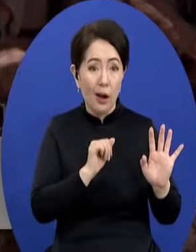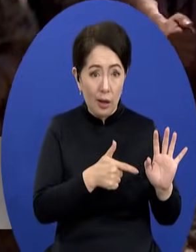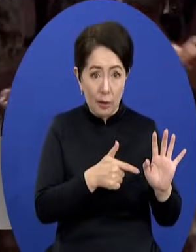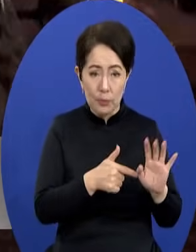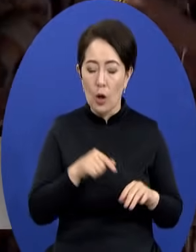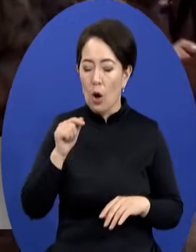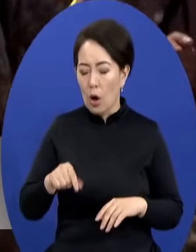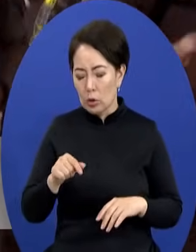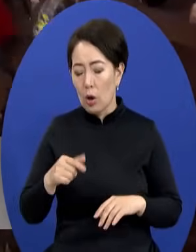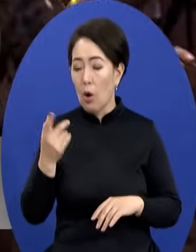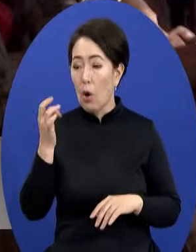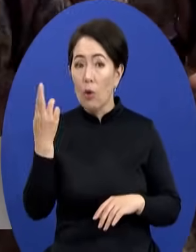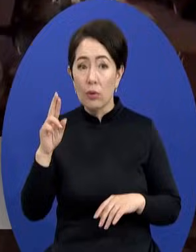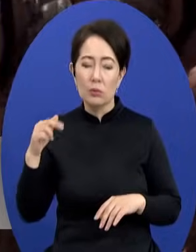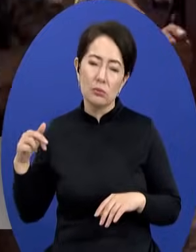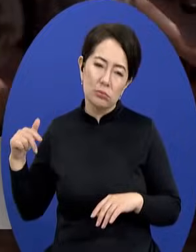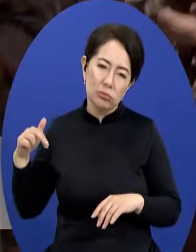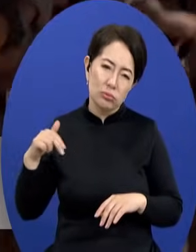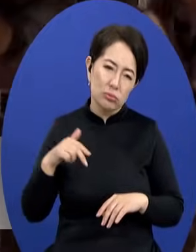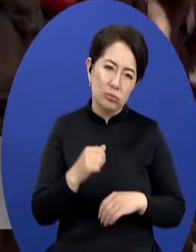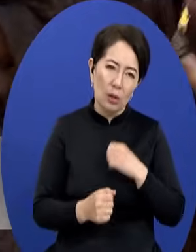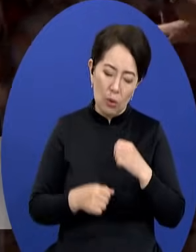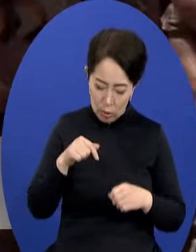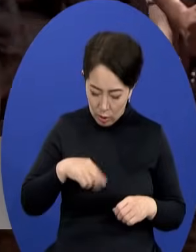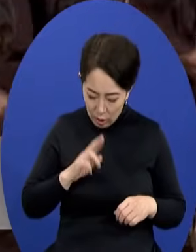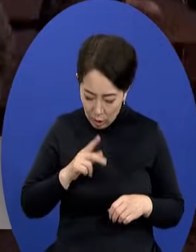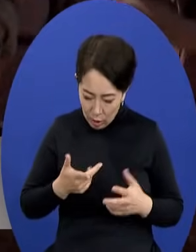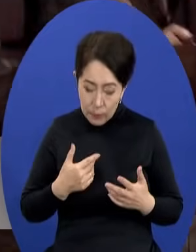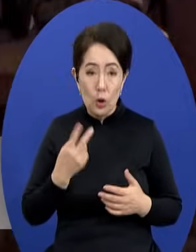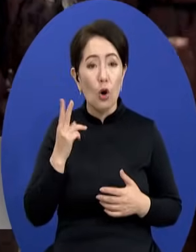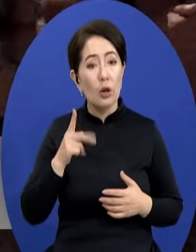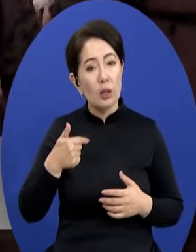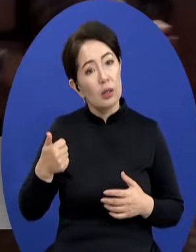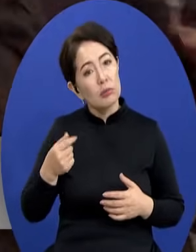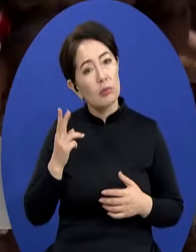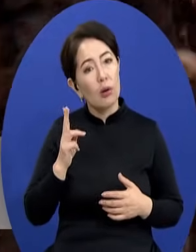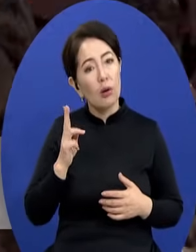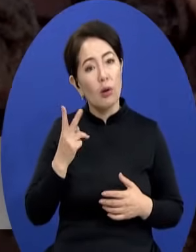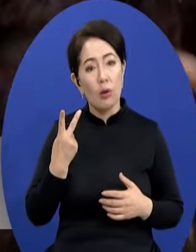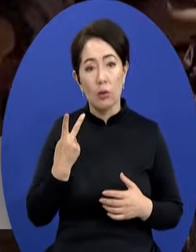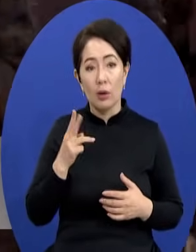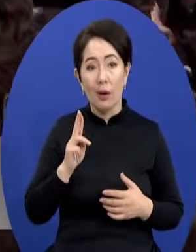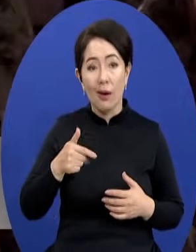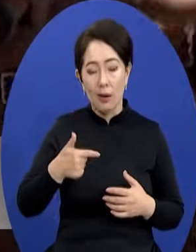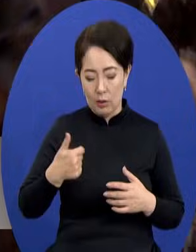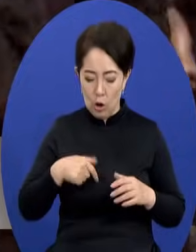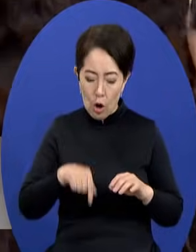өнөөдөр 33 хоног яваад одоо ингэ орж иж байгаа нэг 2 кг гарантаа л хэл. Чин асаад одоогор